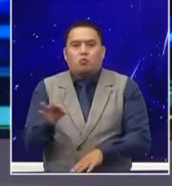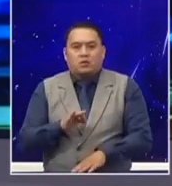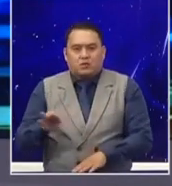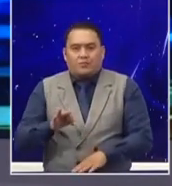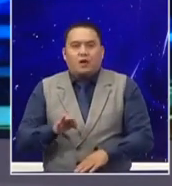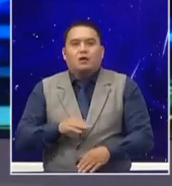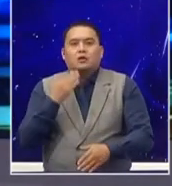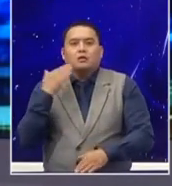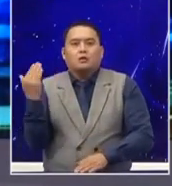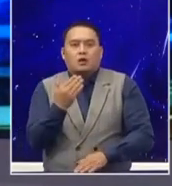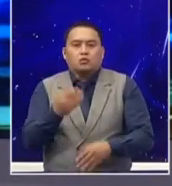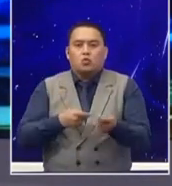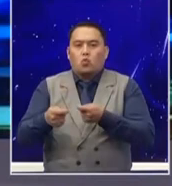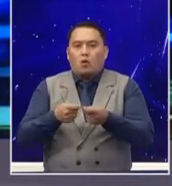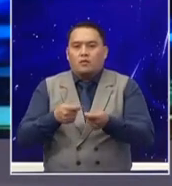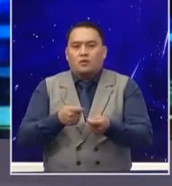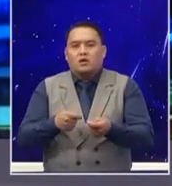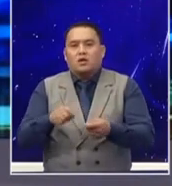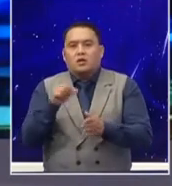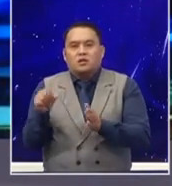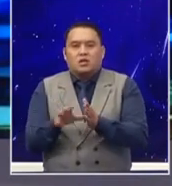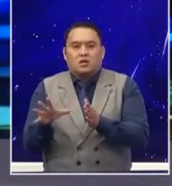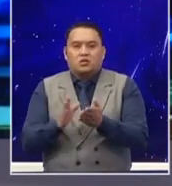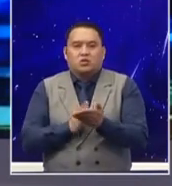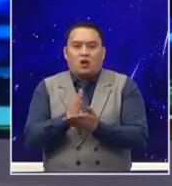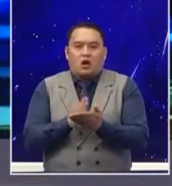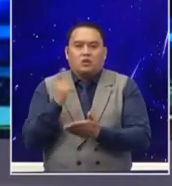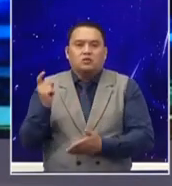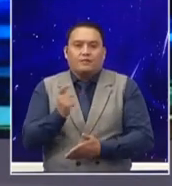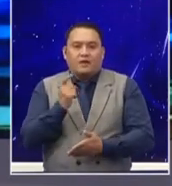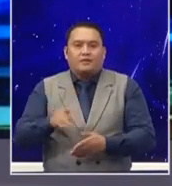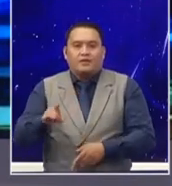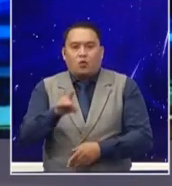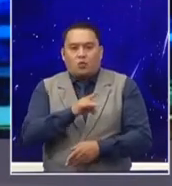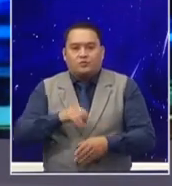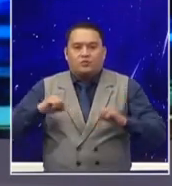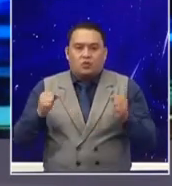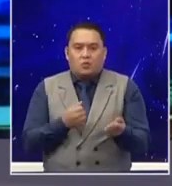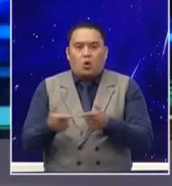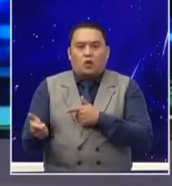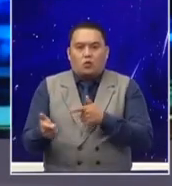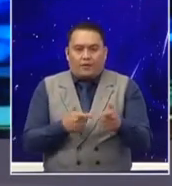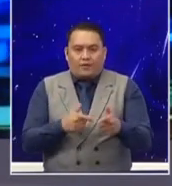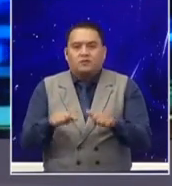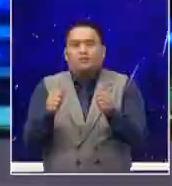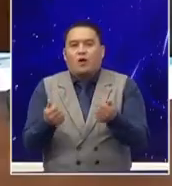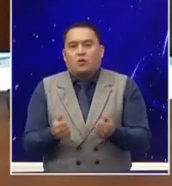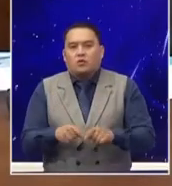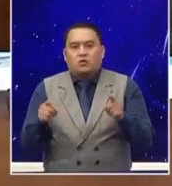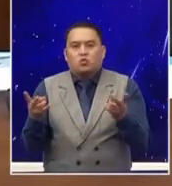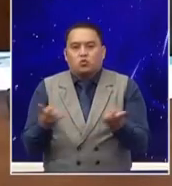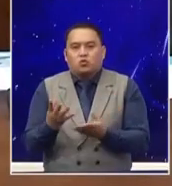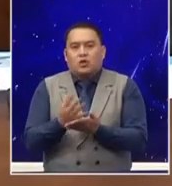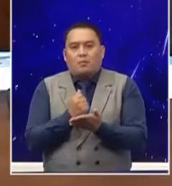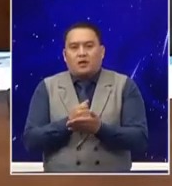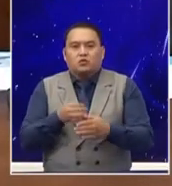Баталова. Как доложил руководитель управления энергетики и жилищно-коммунального хозяйства, регион к зиме готов. Сформирован необходимый